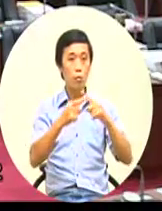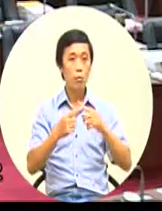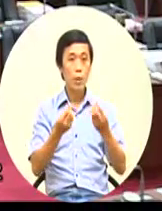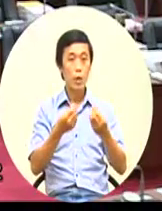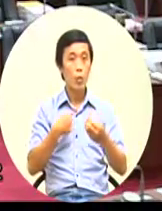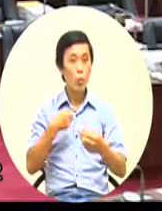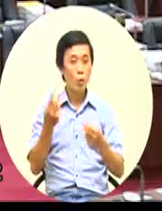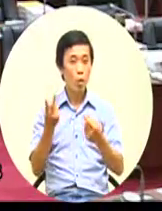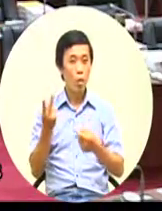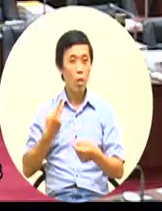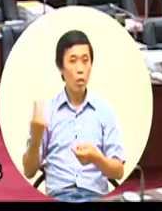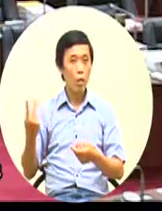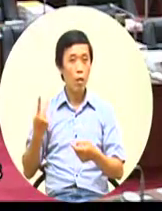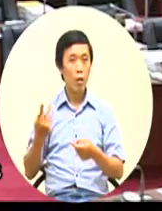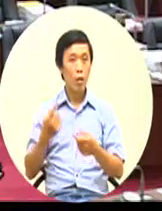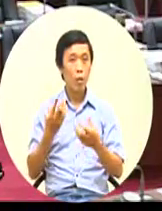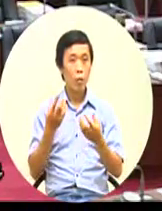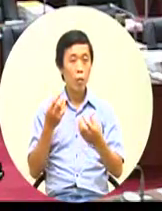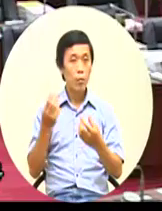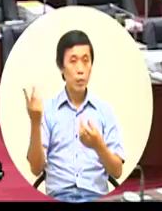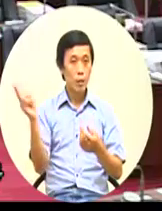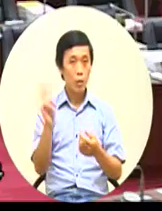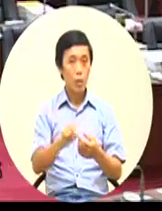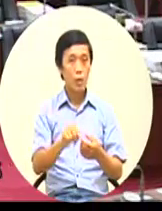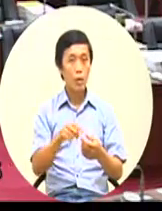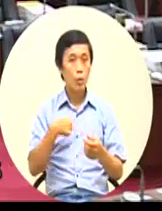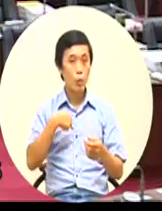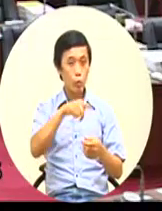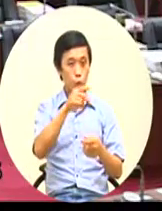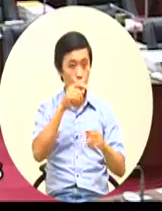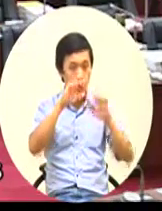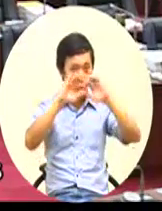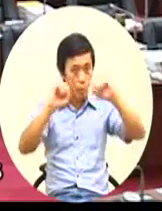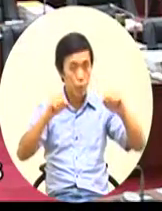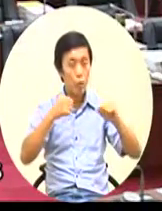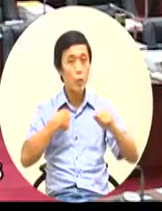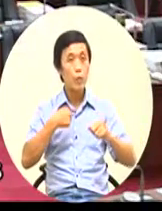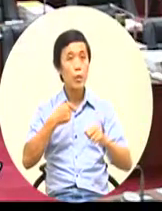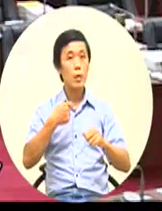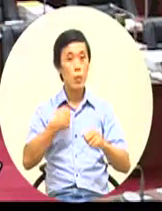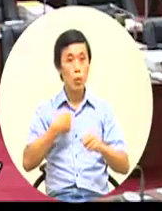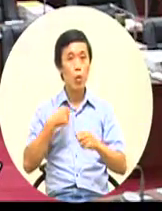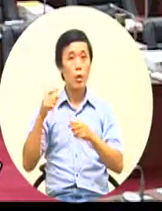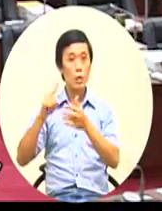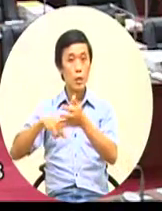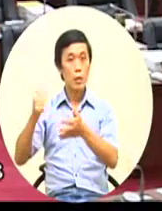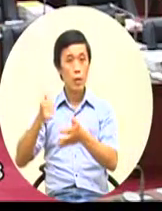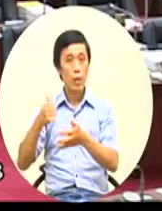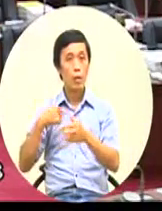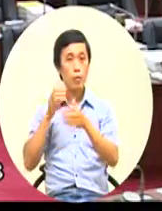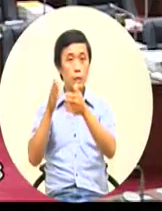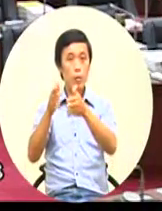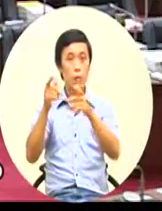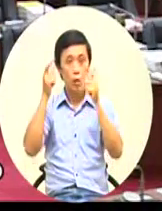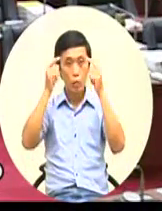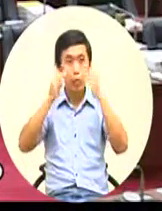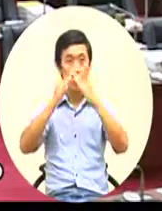们两位议员深入民间，李乔如跟简焕中马上立即告诉高雄市政府的教育